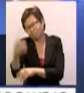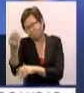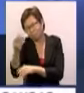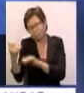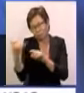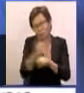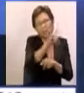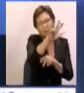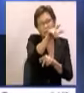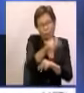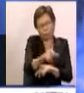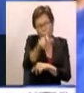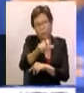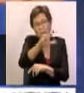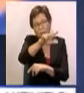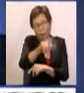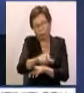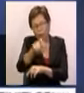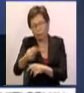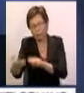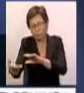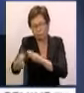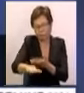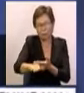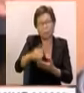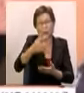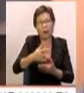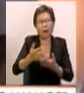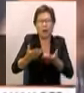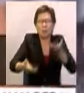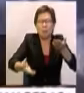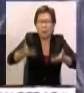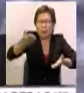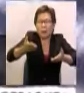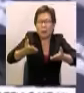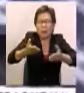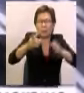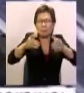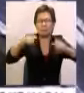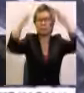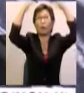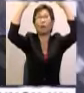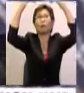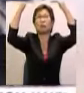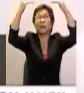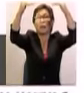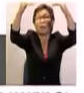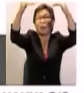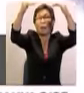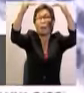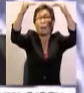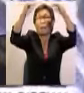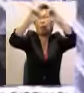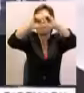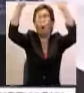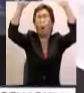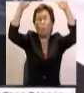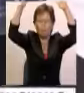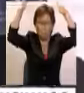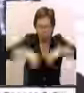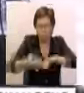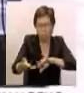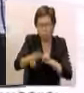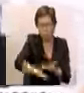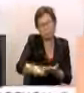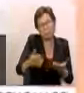mangsa mati dipercayai mungkin dihembap oleh dinding bata yang meletup, yang menghembap mereka, dan